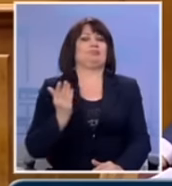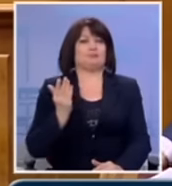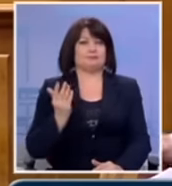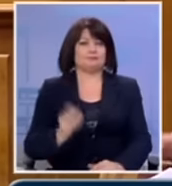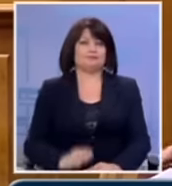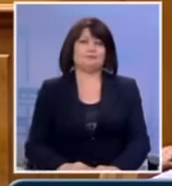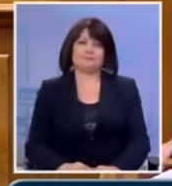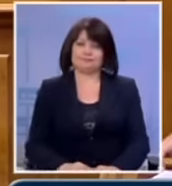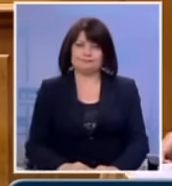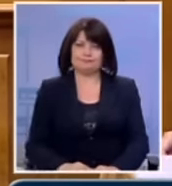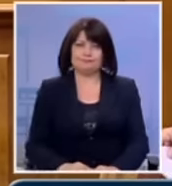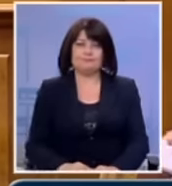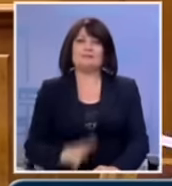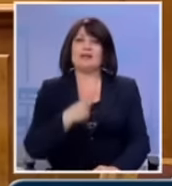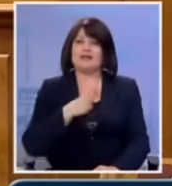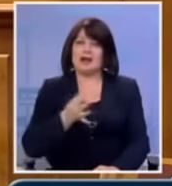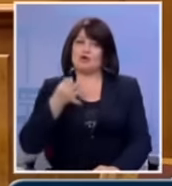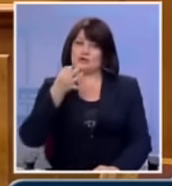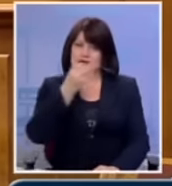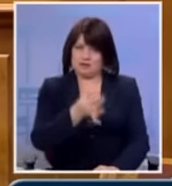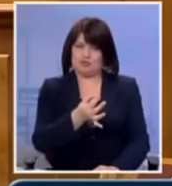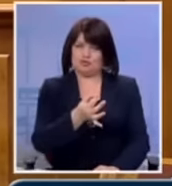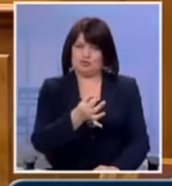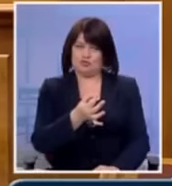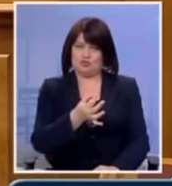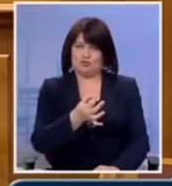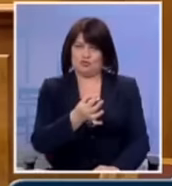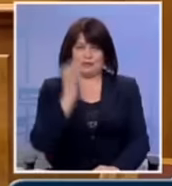Θα ήθελα να υπενθυμίσω, κύριε Σαμαρά,